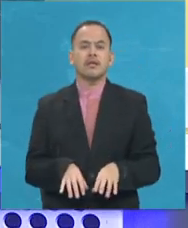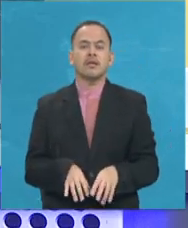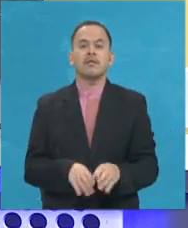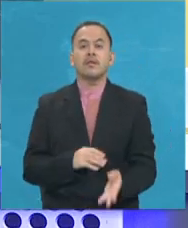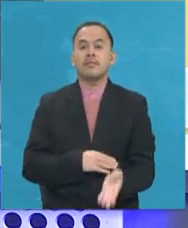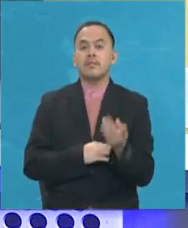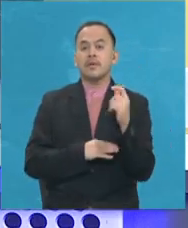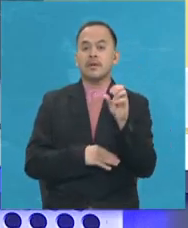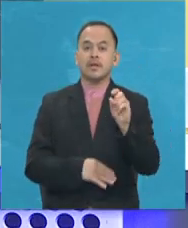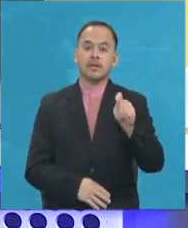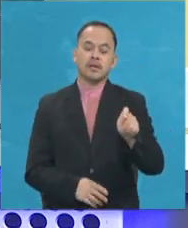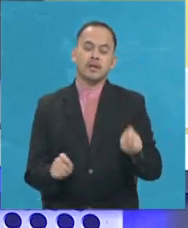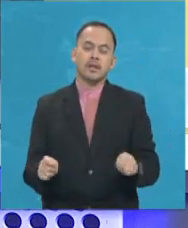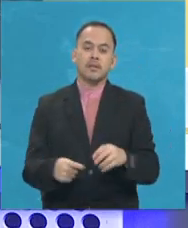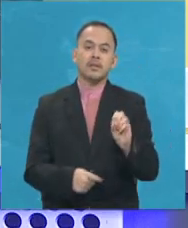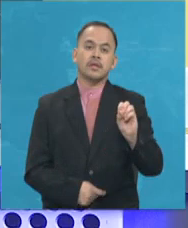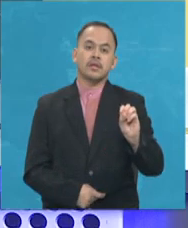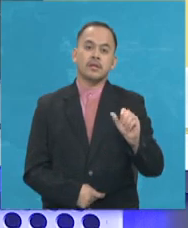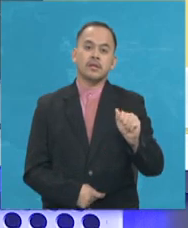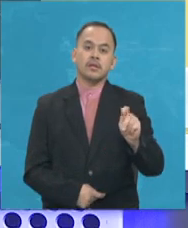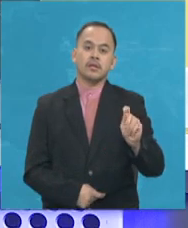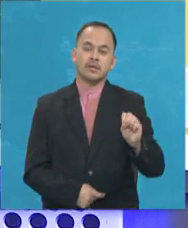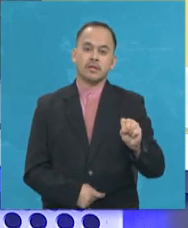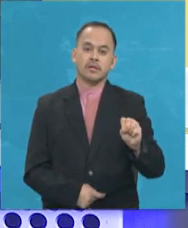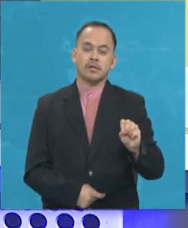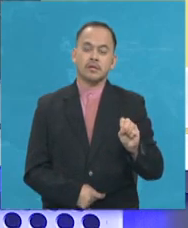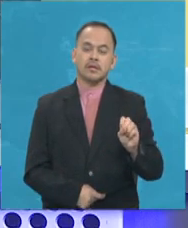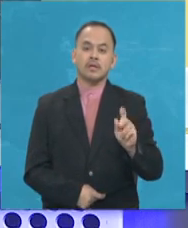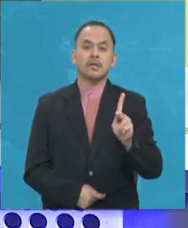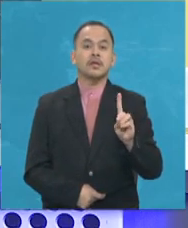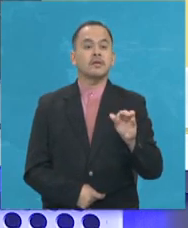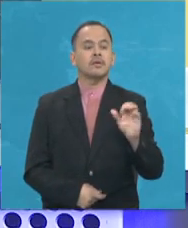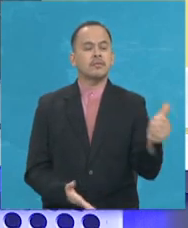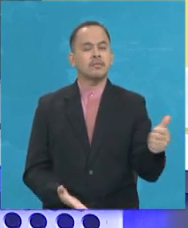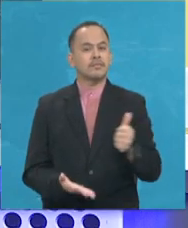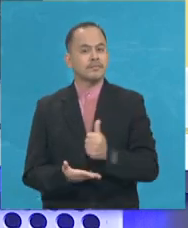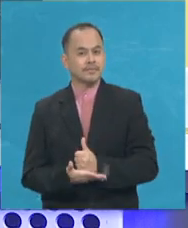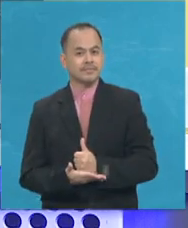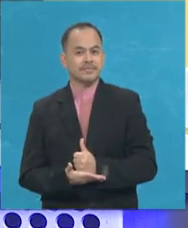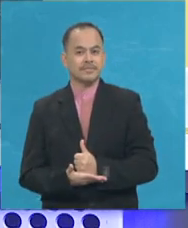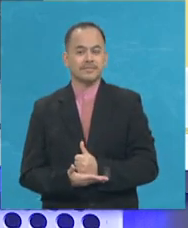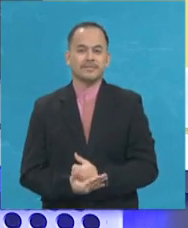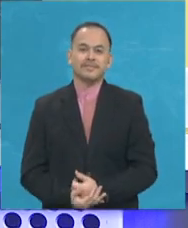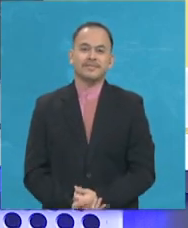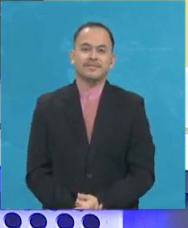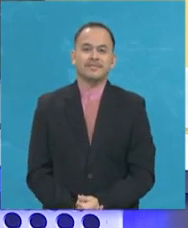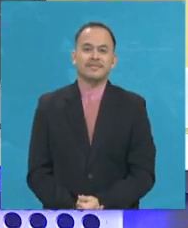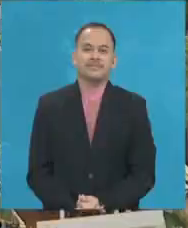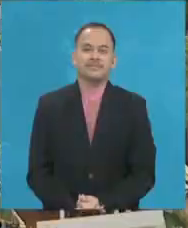semudah moralis Shippuden diponegara pagi tadi kebawah duli Yang Maha Mulia berangkat ke istiadat tersebut